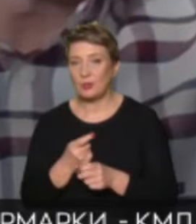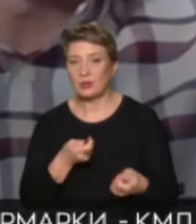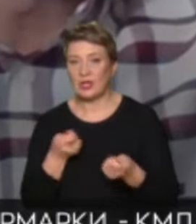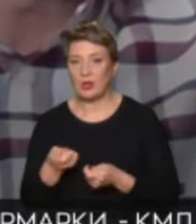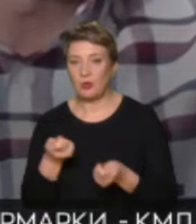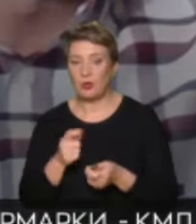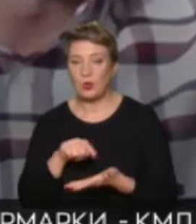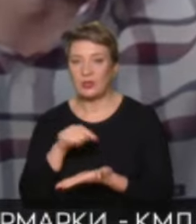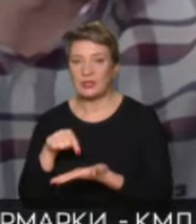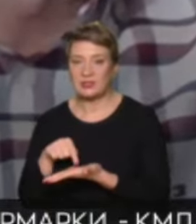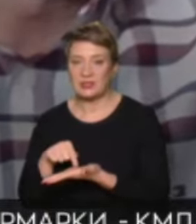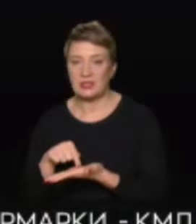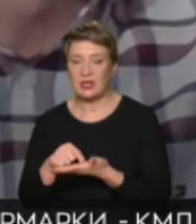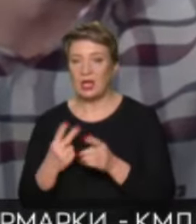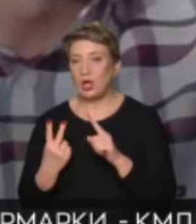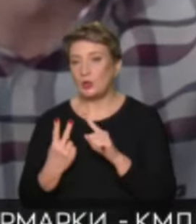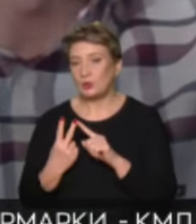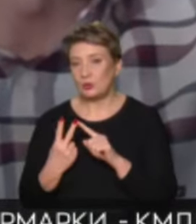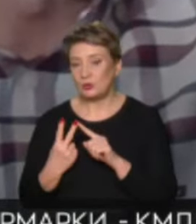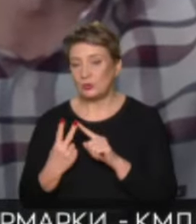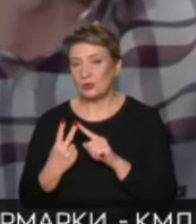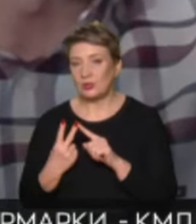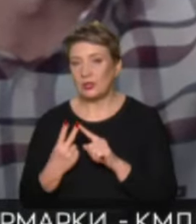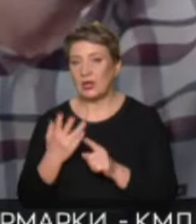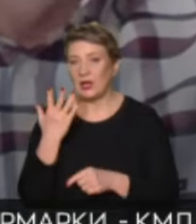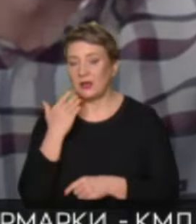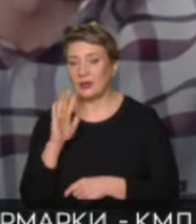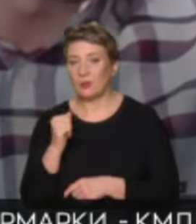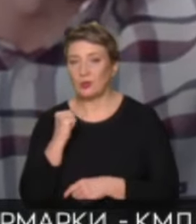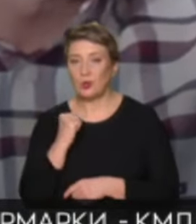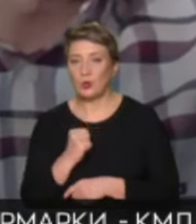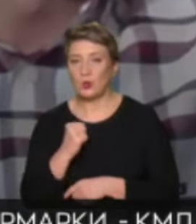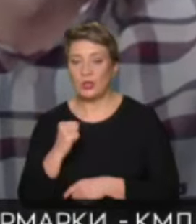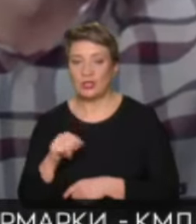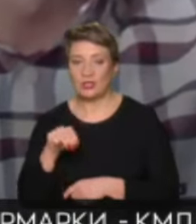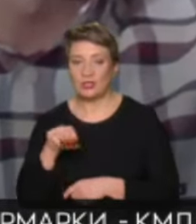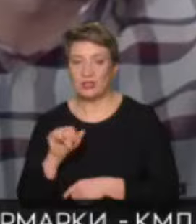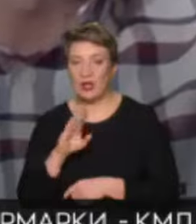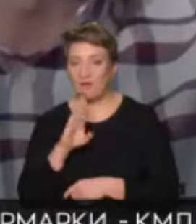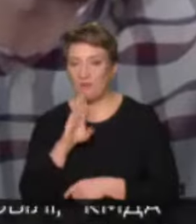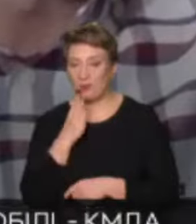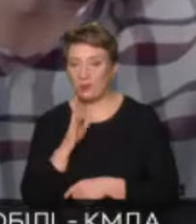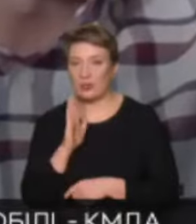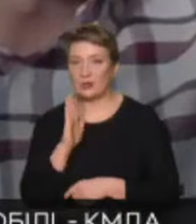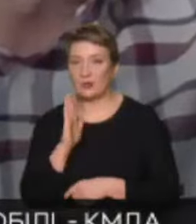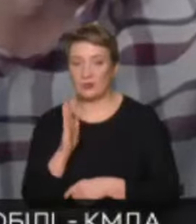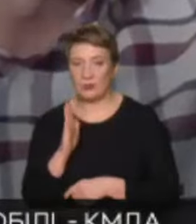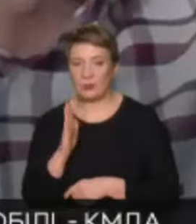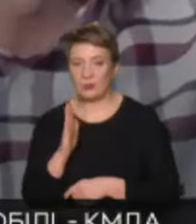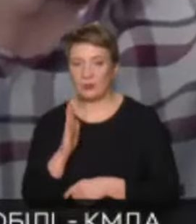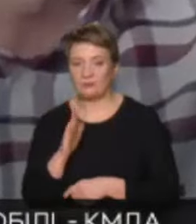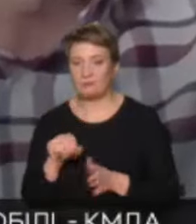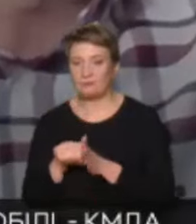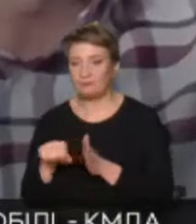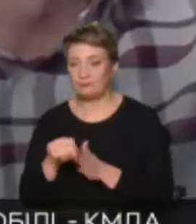Другий фактор – це допоки ми будемо наносити ураження та ворог буде нести втрати набагато